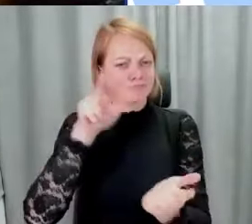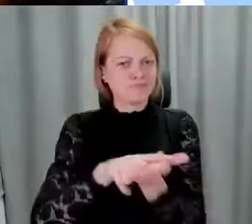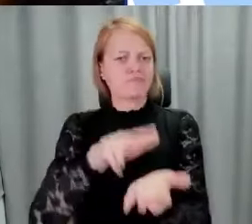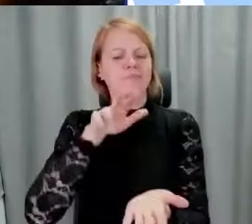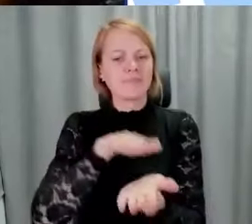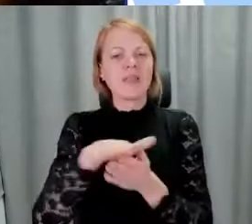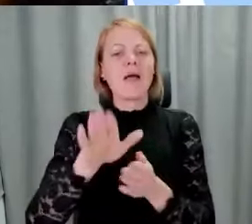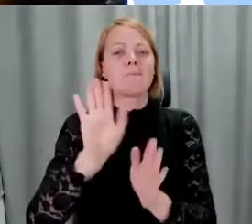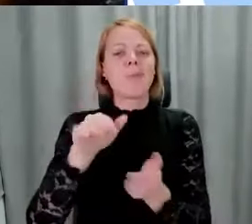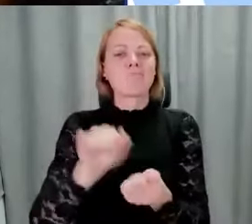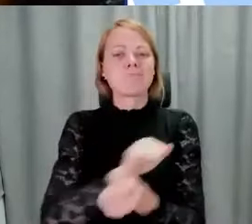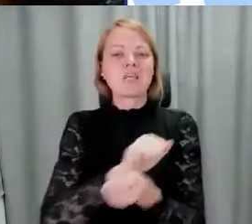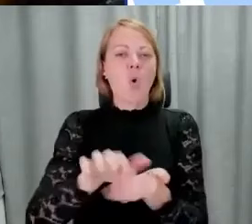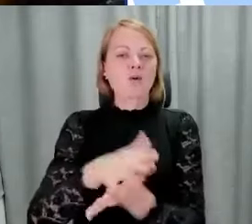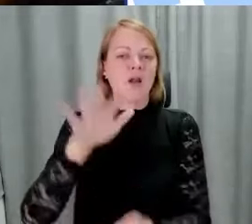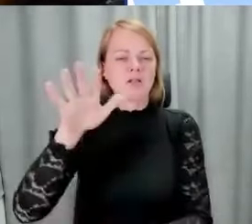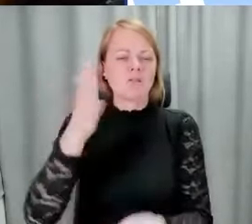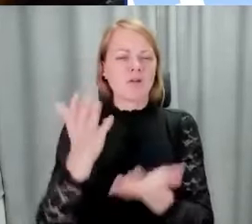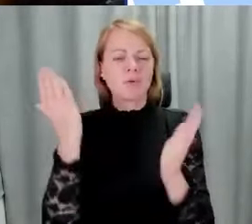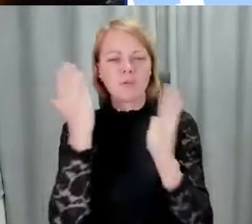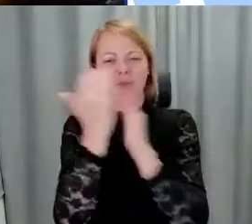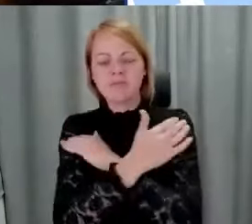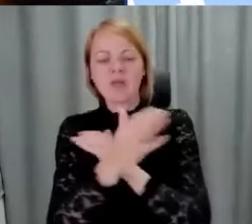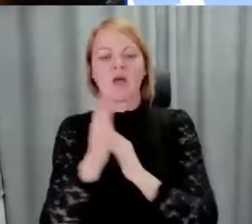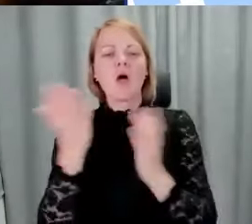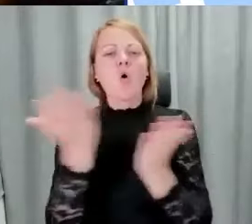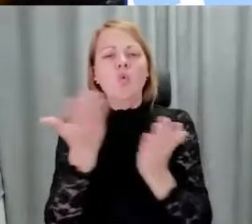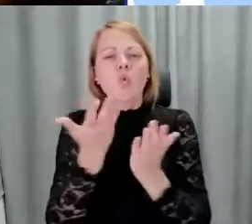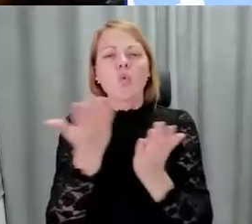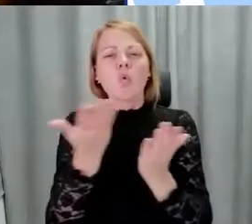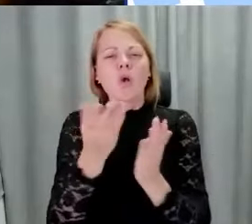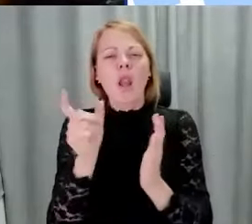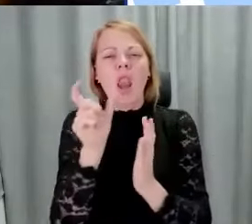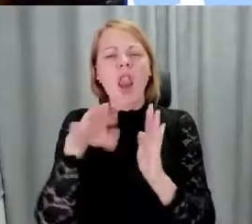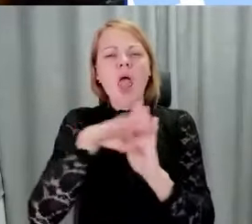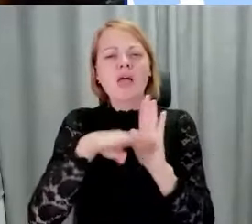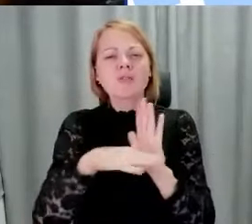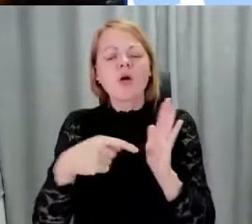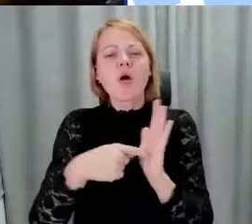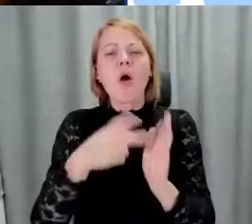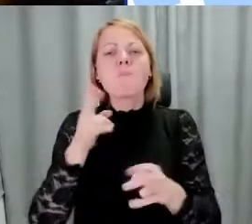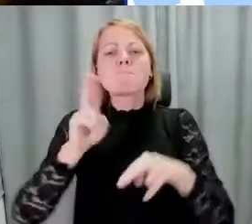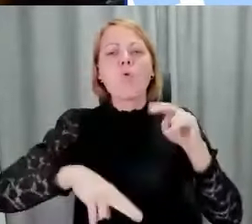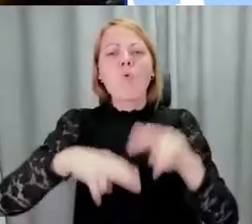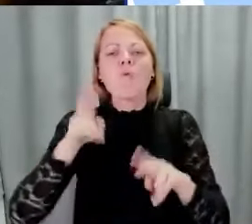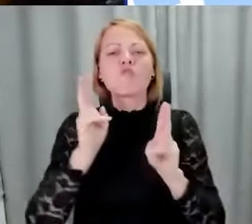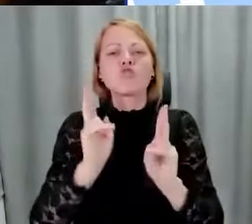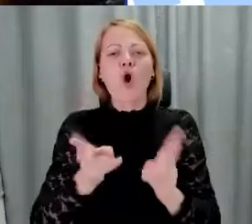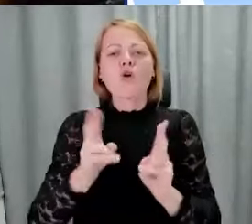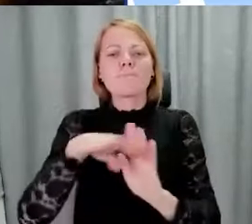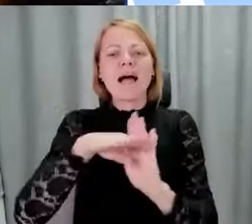jautājumu. Iespējams palaid garām, bet kurš likums tieši bremzē būvnormatīvu par patvērtnēm